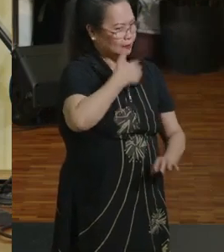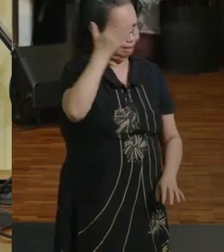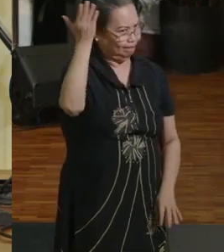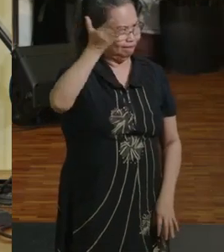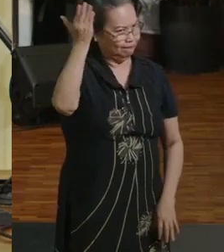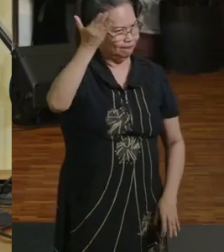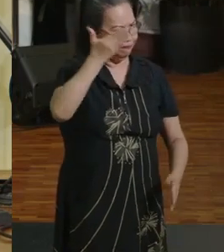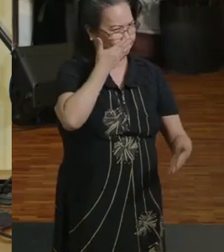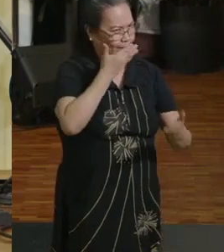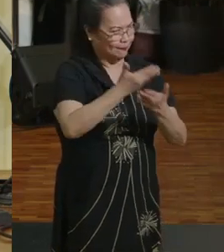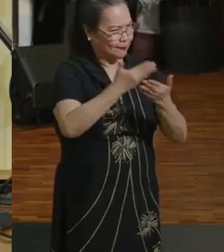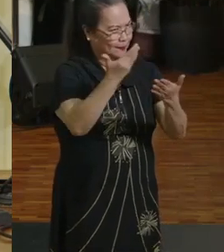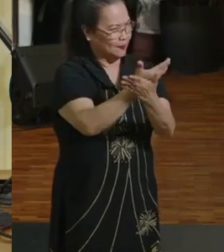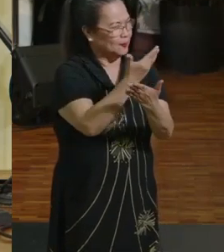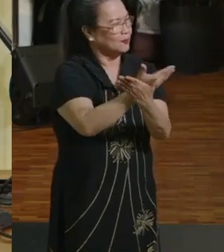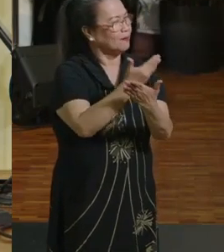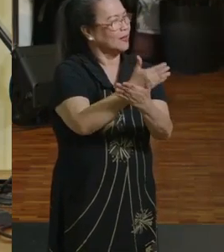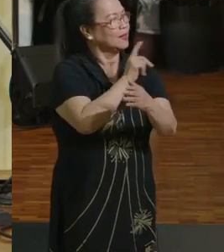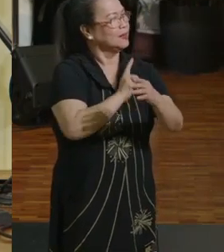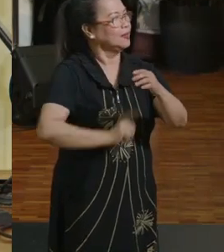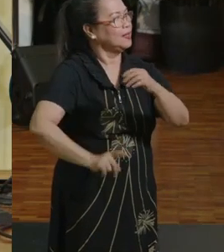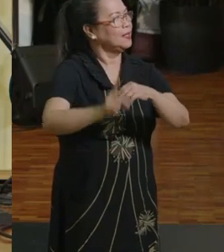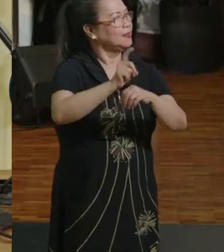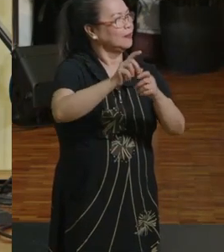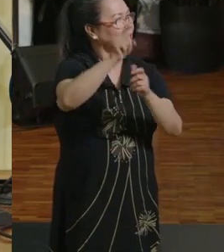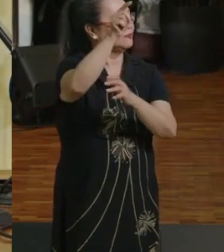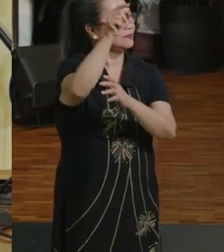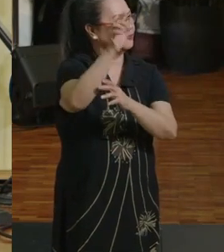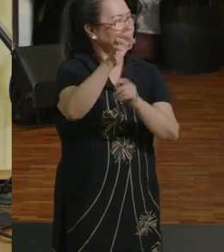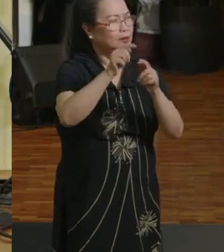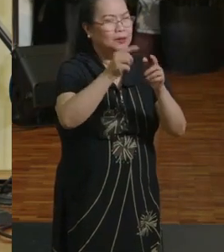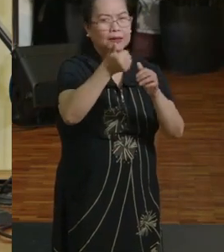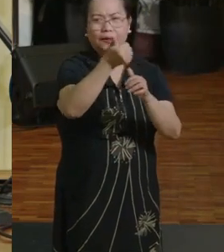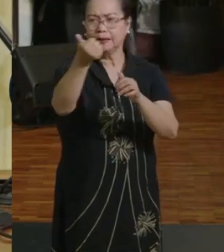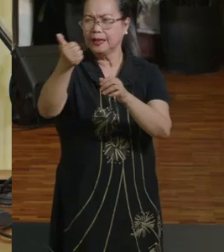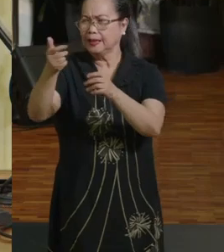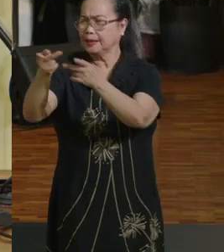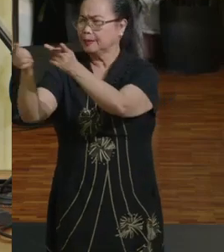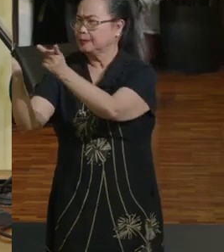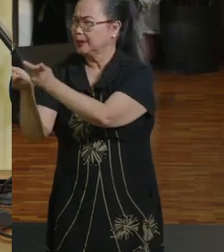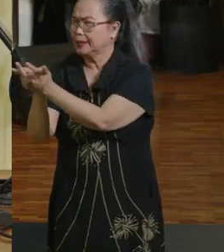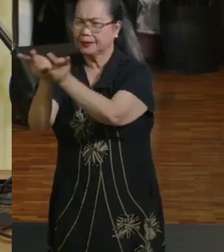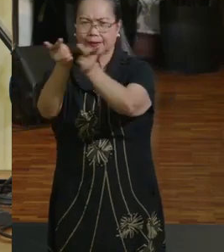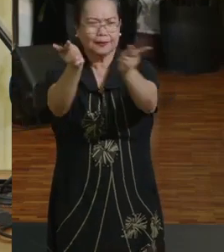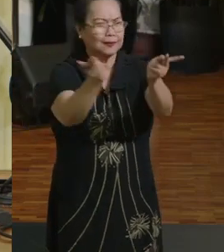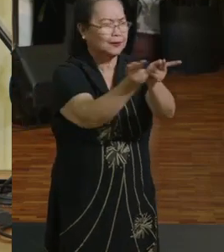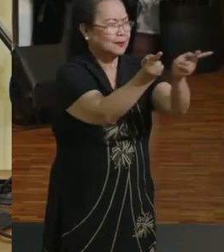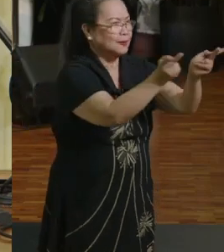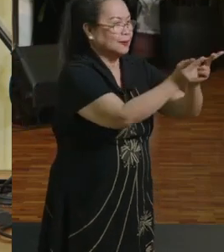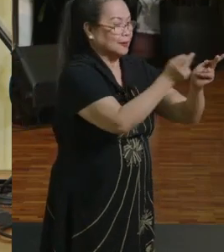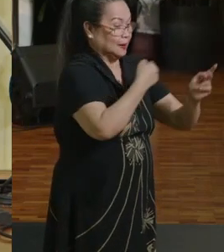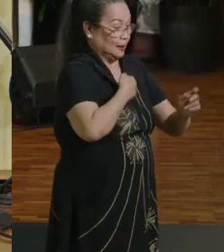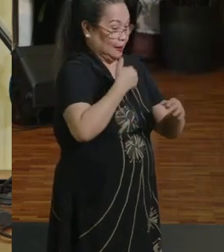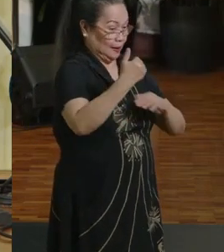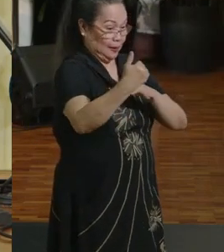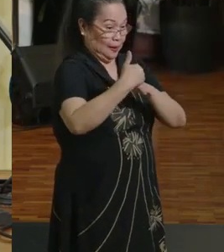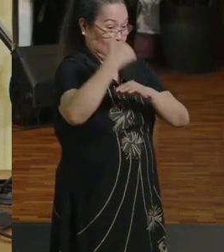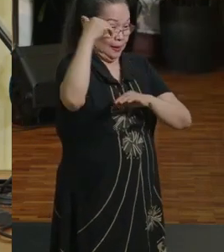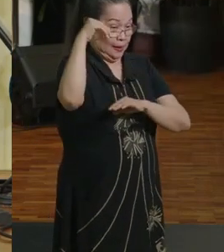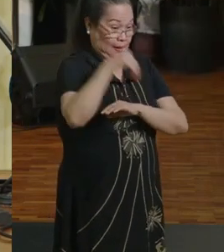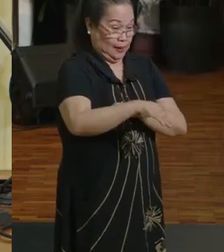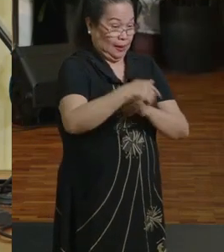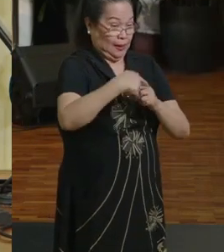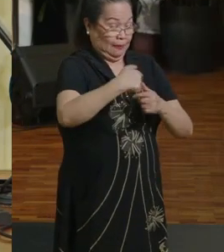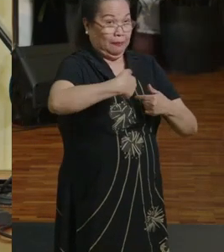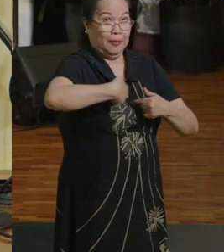the good news of the kingdom of God to the other towns as well, for I was sent for this